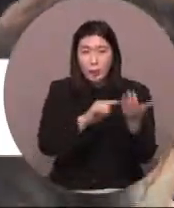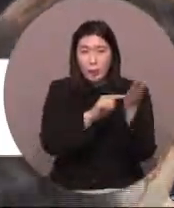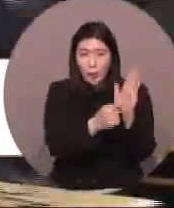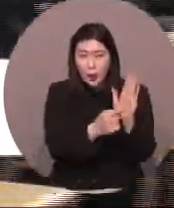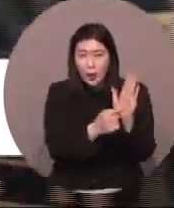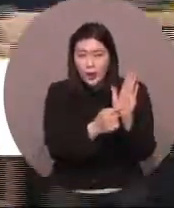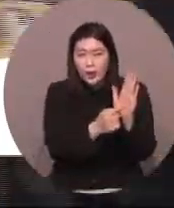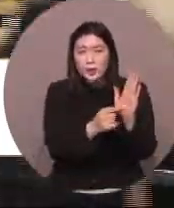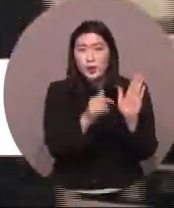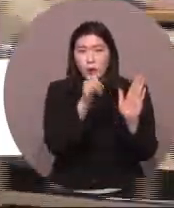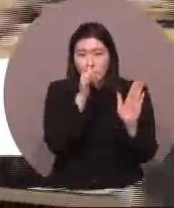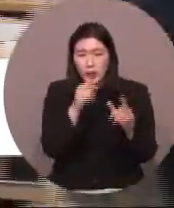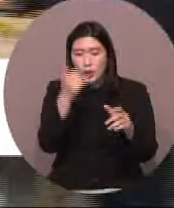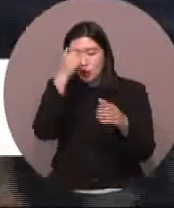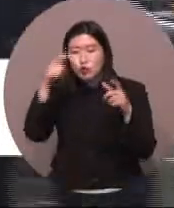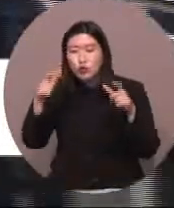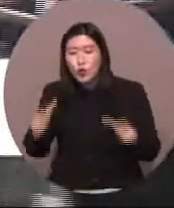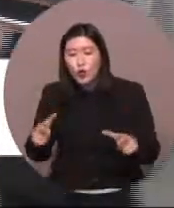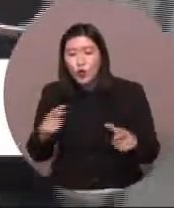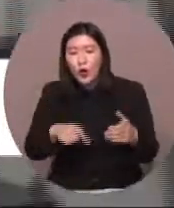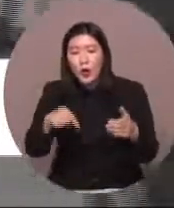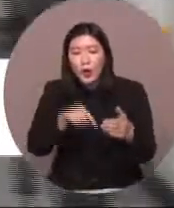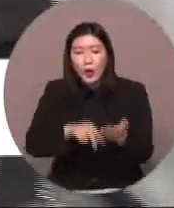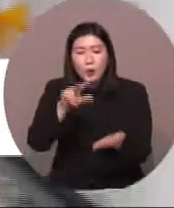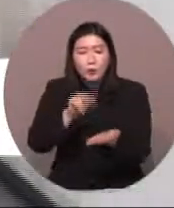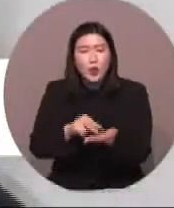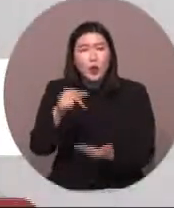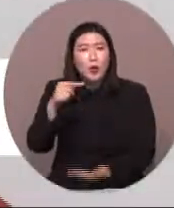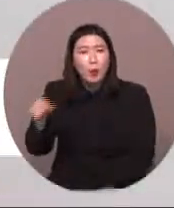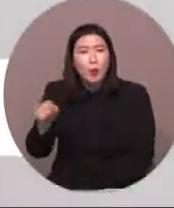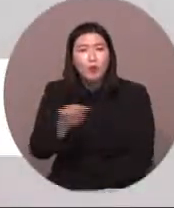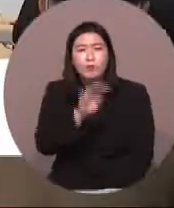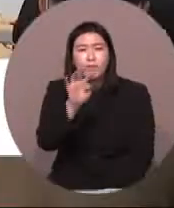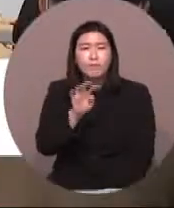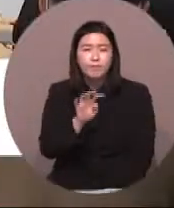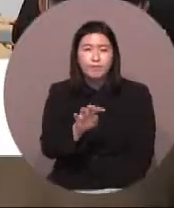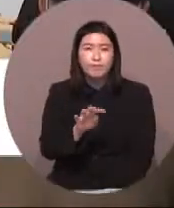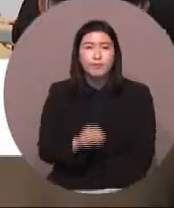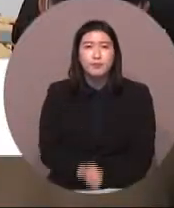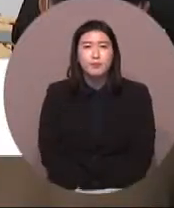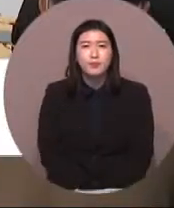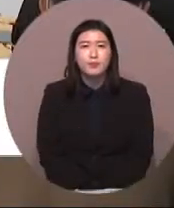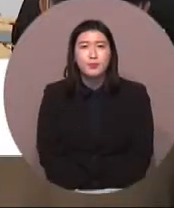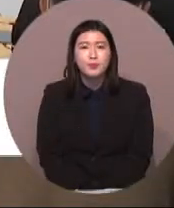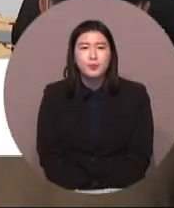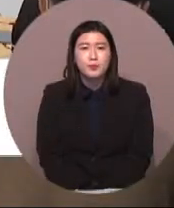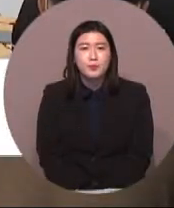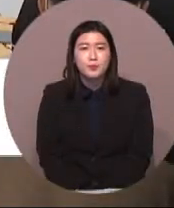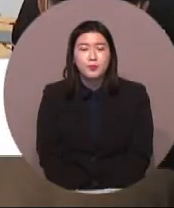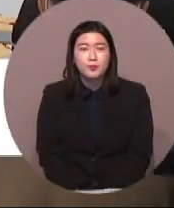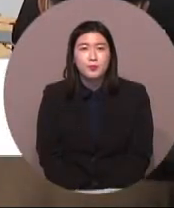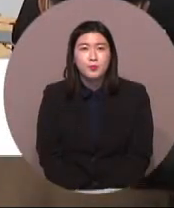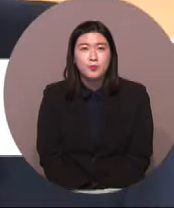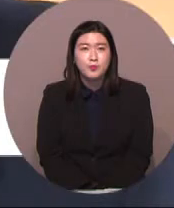언급과 충청권 현 아래의 국정과제 반영 여부에 관심이 쏠리고 있습니다